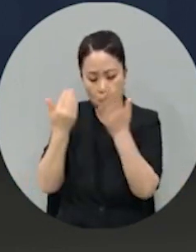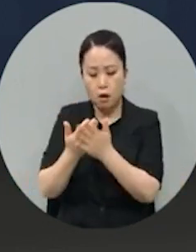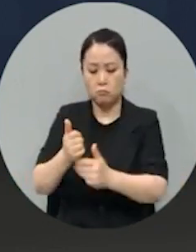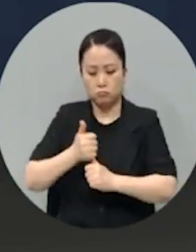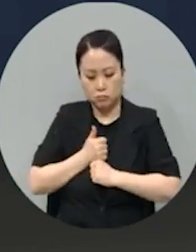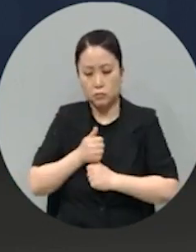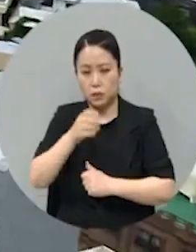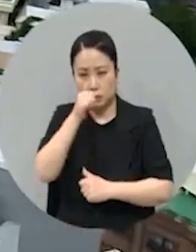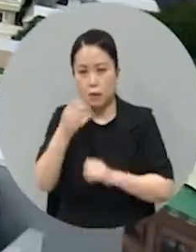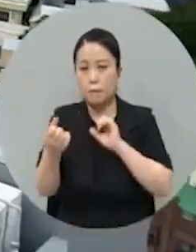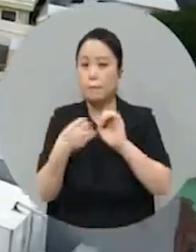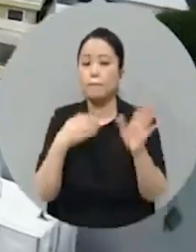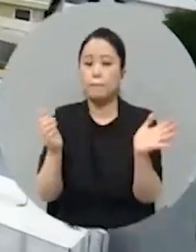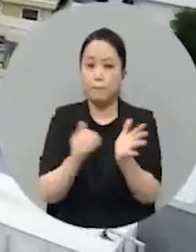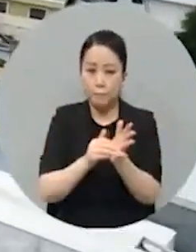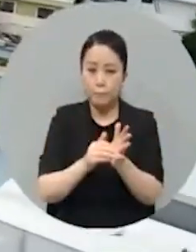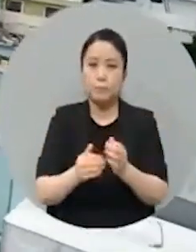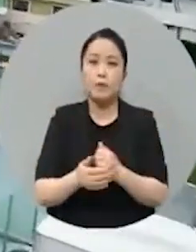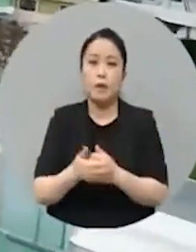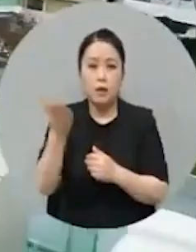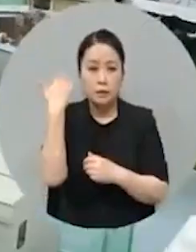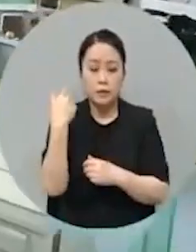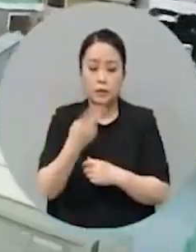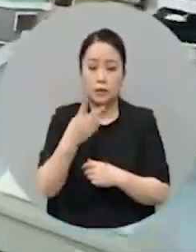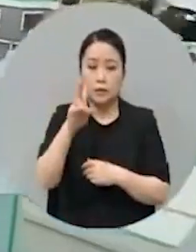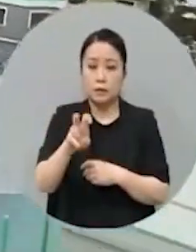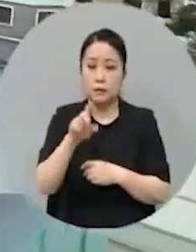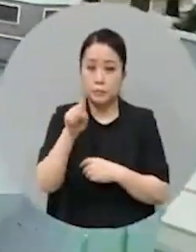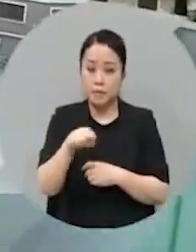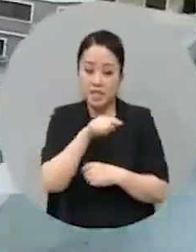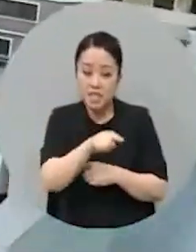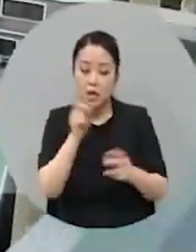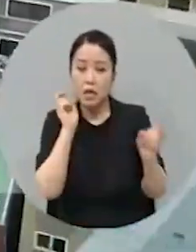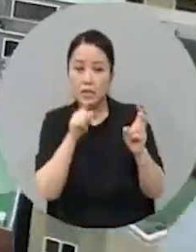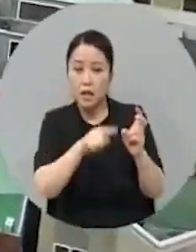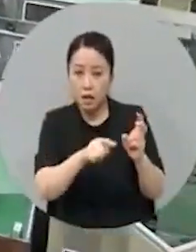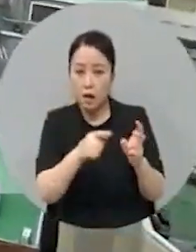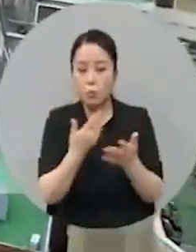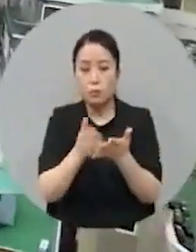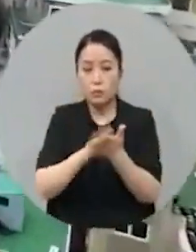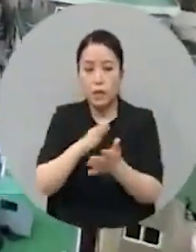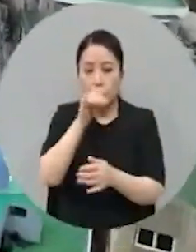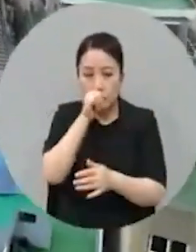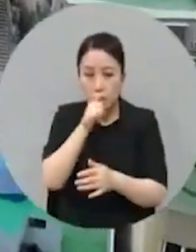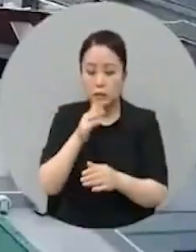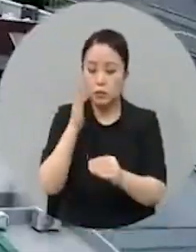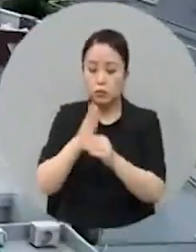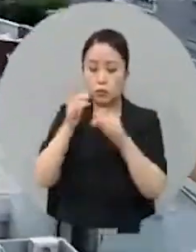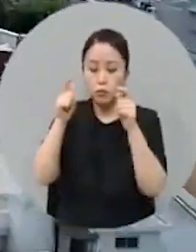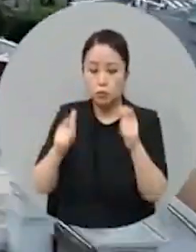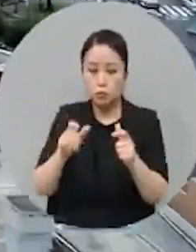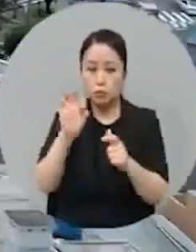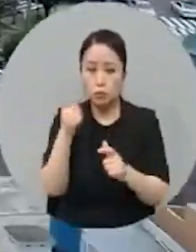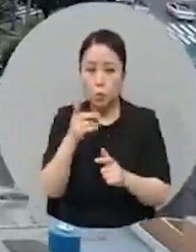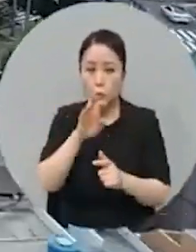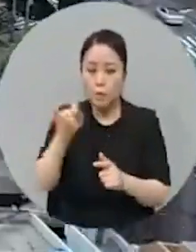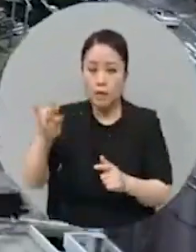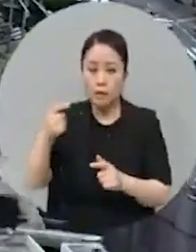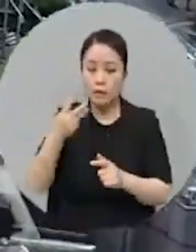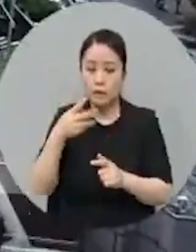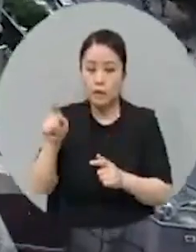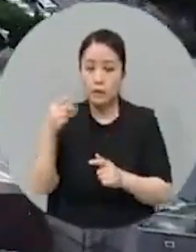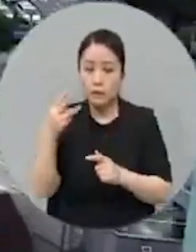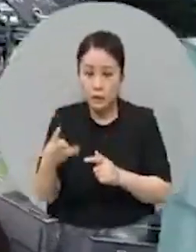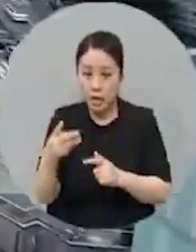답했습니다. 지난 2021년엔 이 업체가 시공한 중구의 한 오피스텔 신축 현장에서 25m